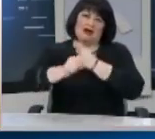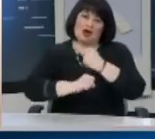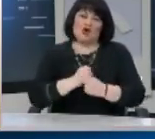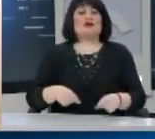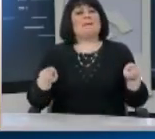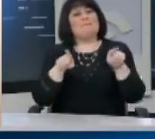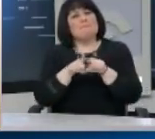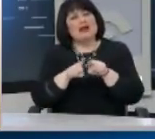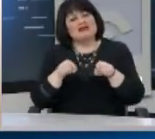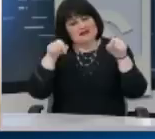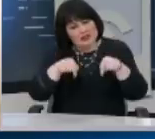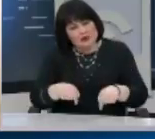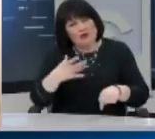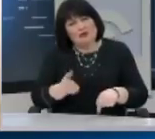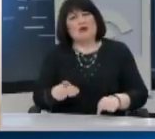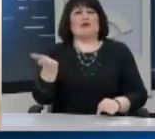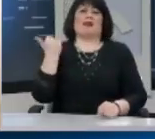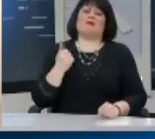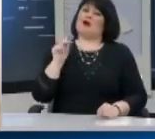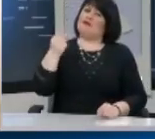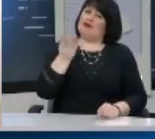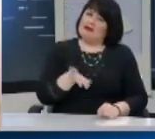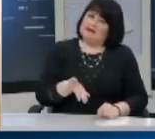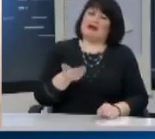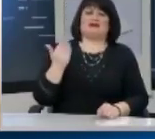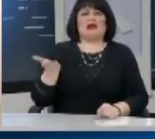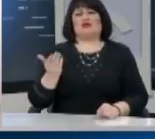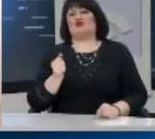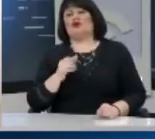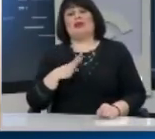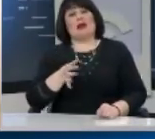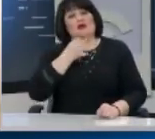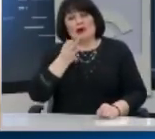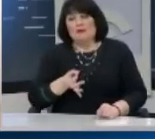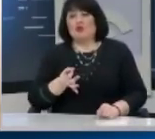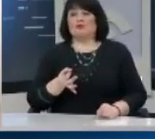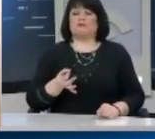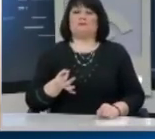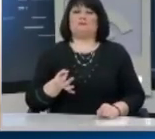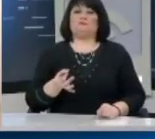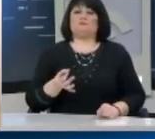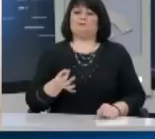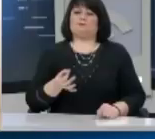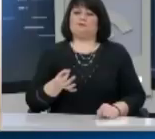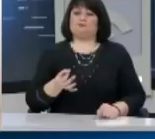μαζί και με παρόντες και παρούσες βουλευτές και θέλω να πω